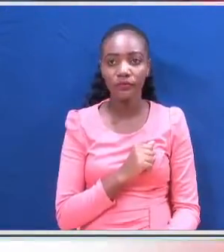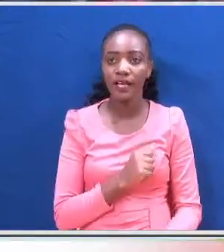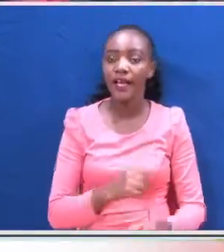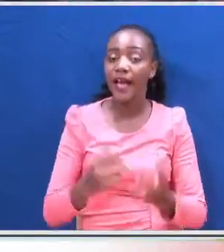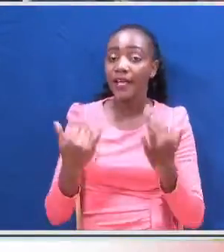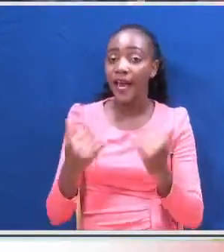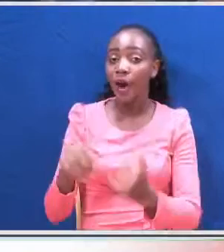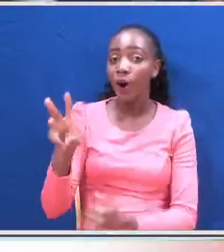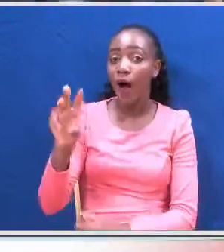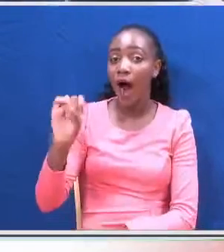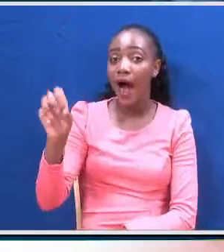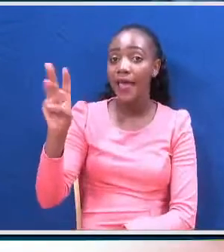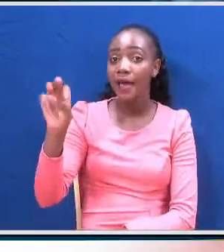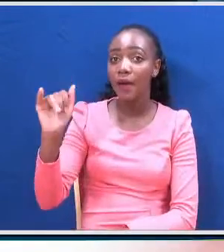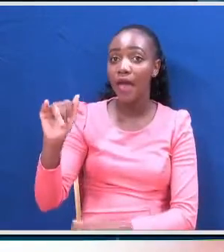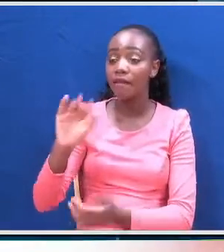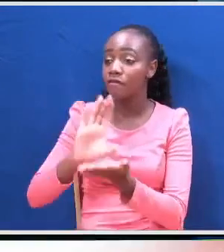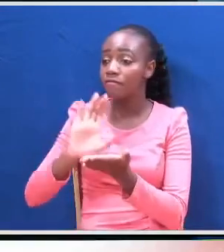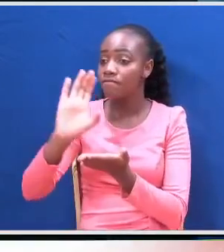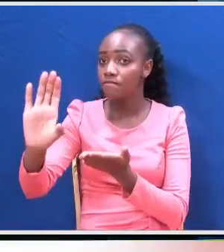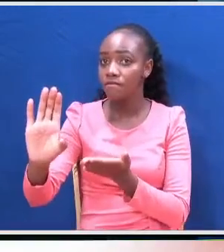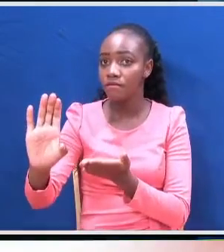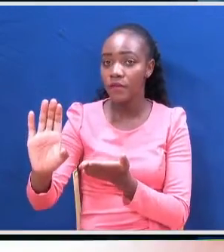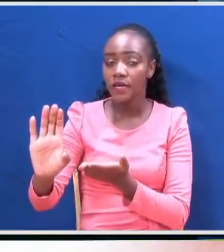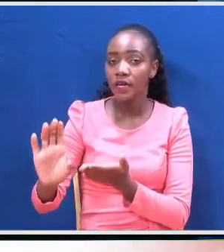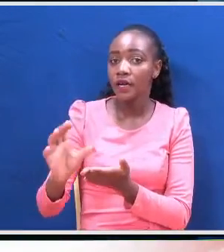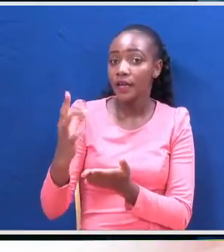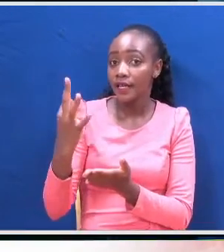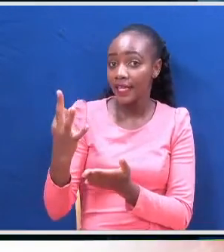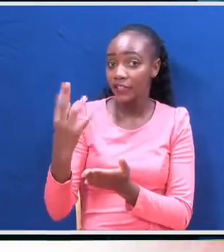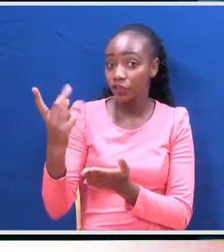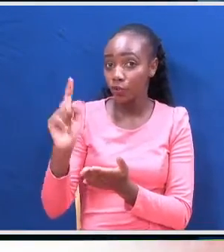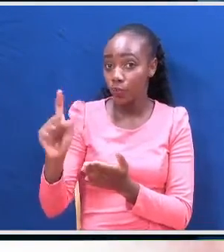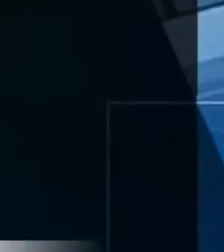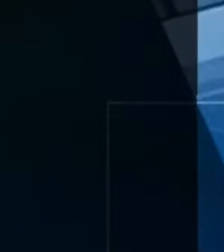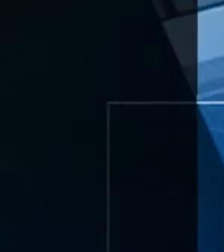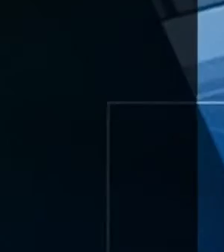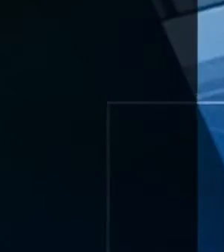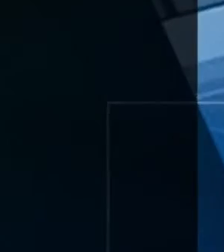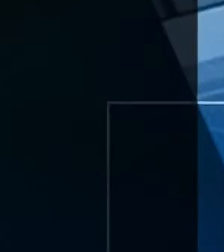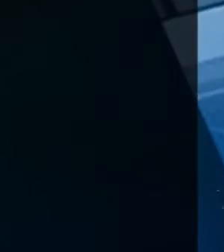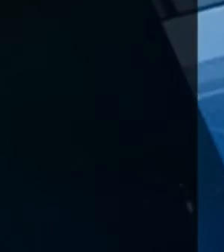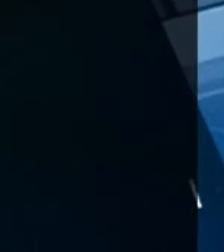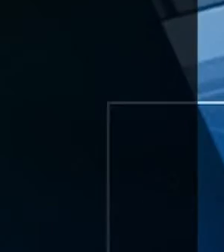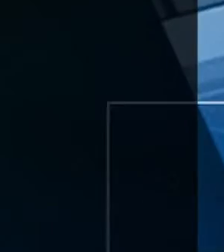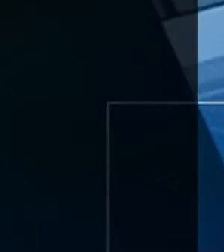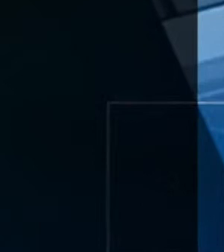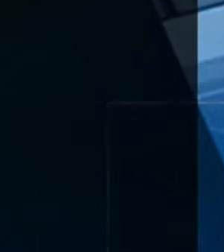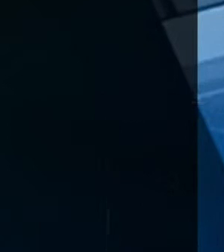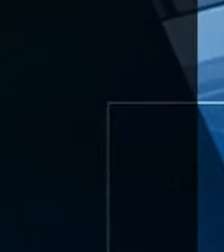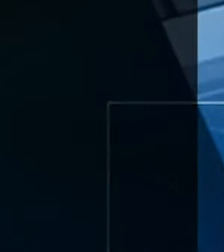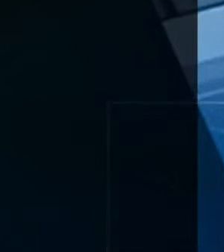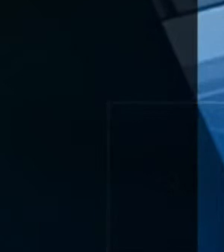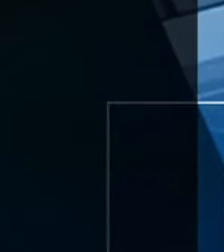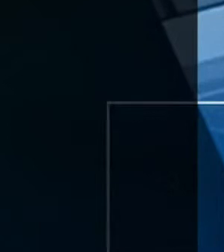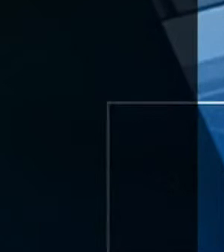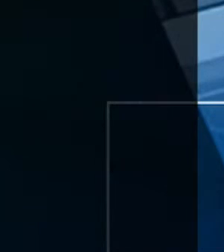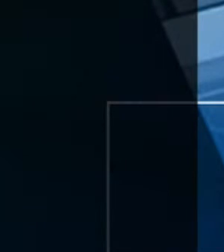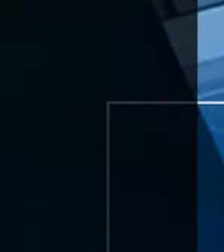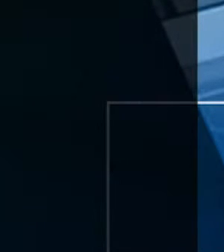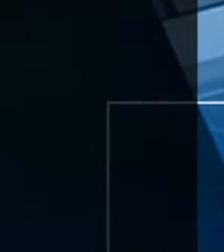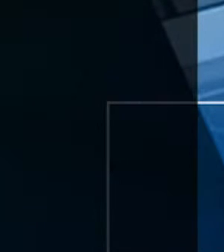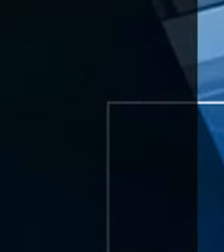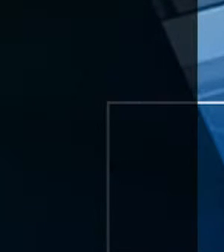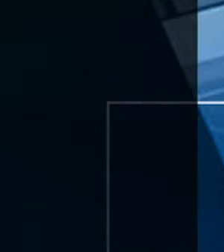Tayari IMF imetoa shilingi bilioni 33.7 kwa serikali huku ikitarajiwa kutoa kima kingine